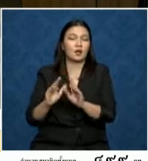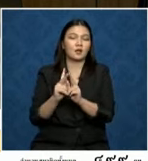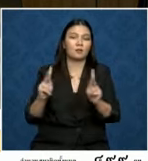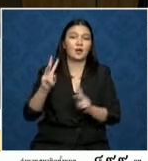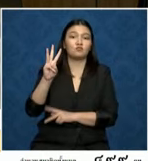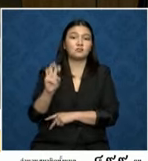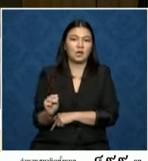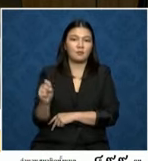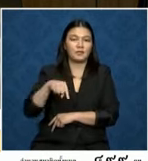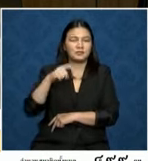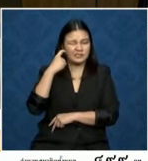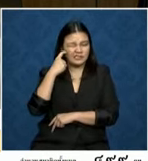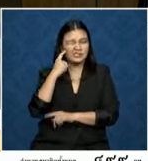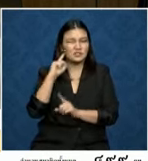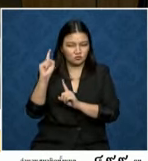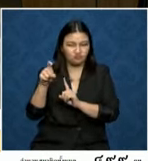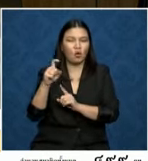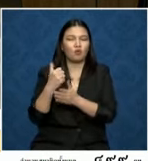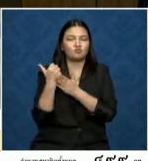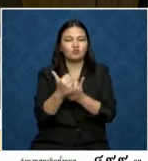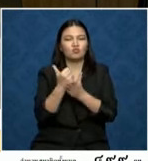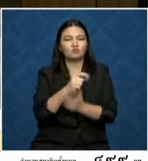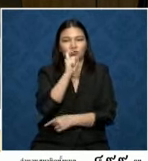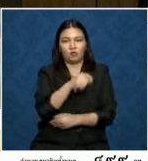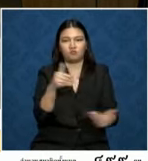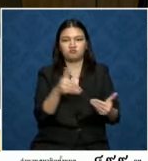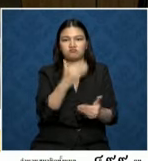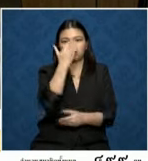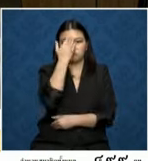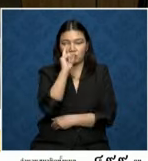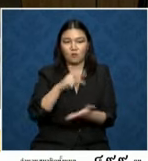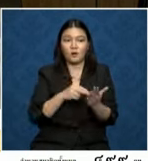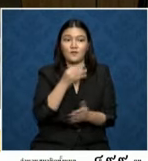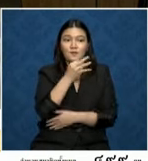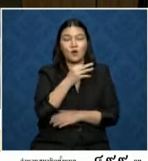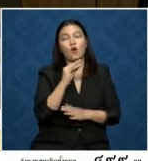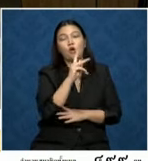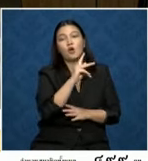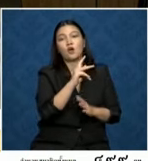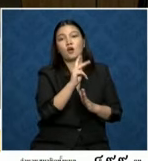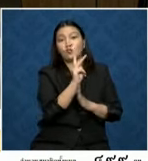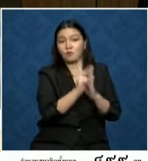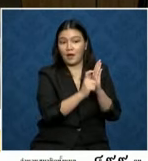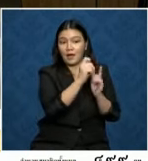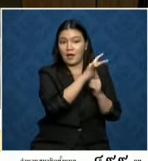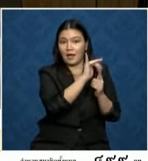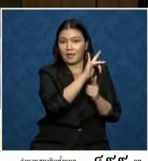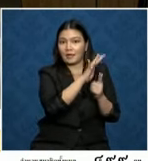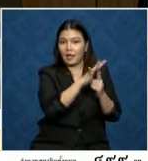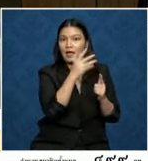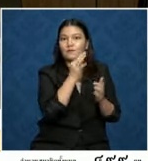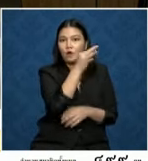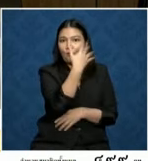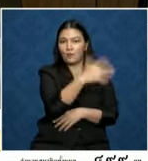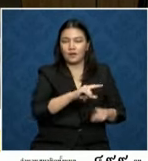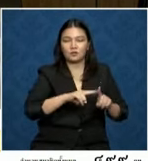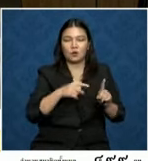ไปลองแก้ไขหาทางออกให้เขาด้วยว่าเขาเนี่ยได้ฟ้องโดยสุจริตไปแล้วคดีอาญาแต่คิดว่าจะบังคับได้แต่เมื่อมี